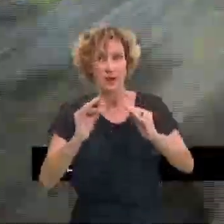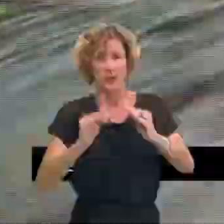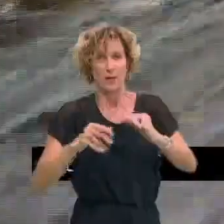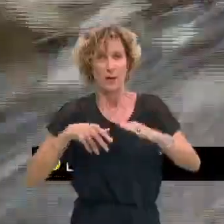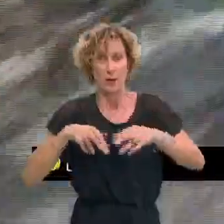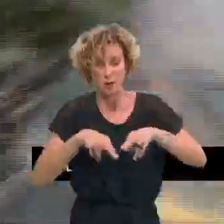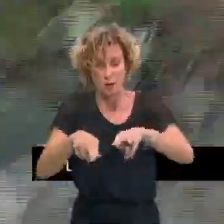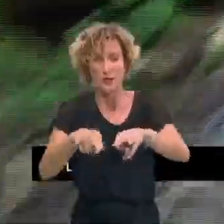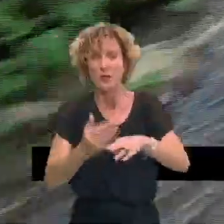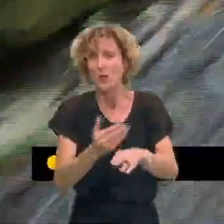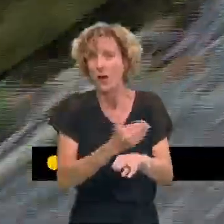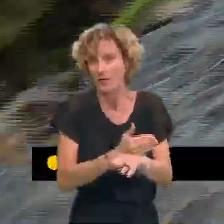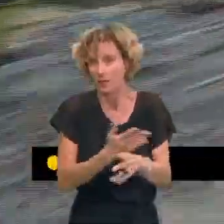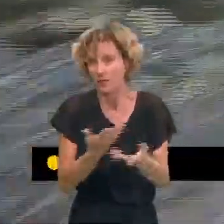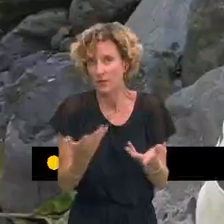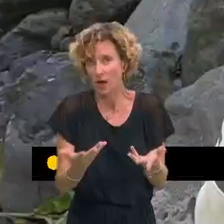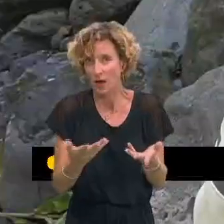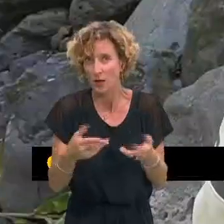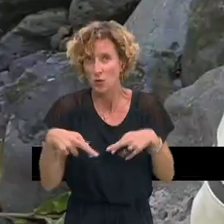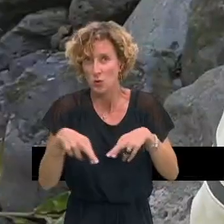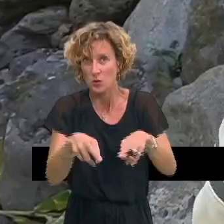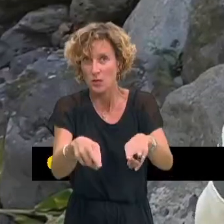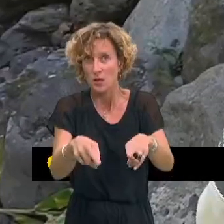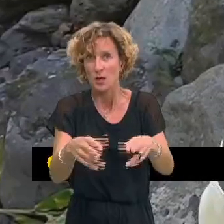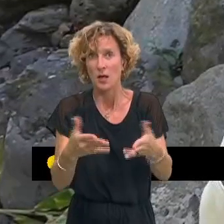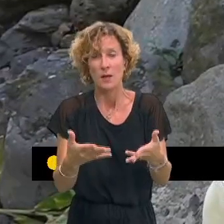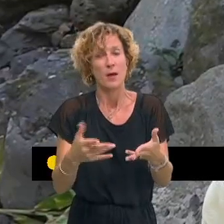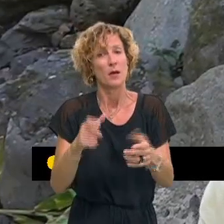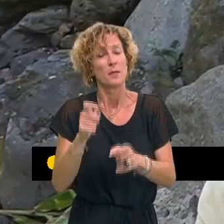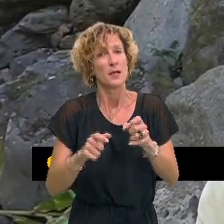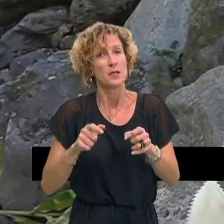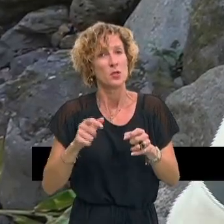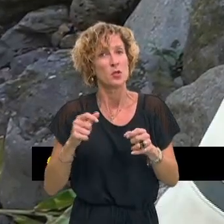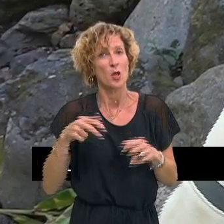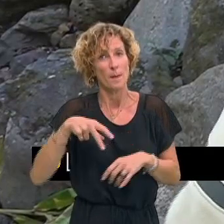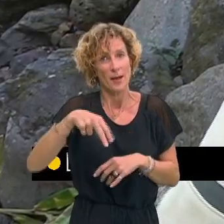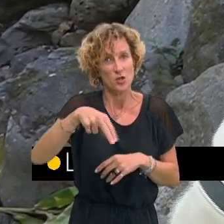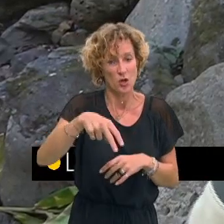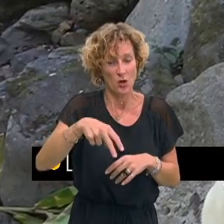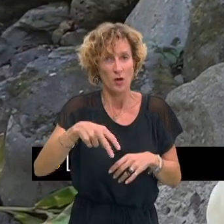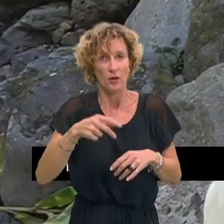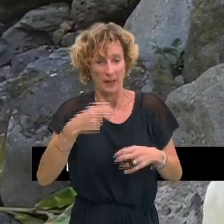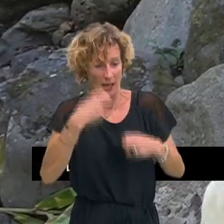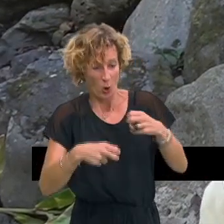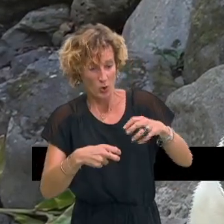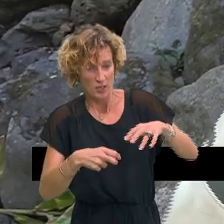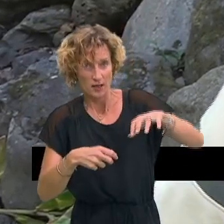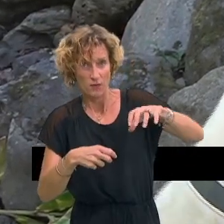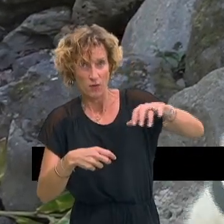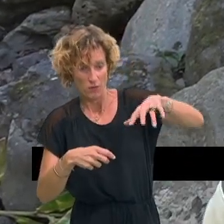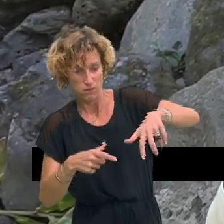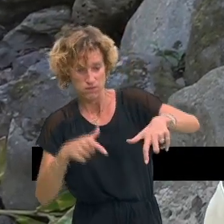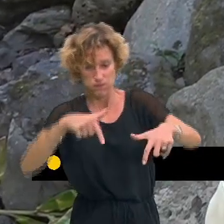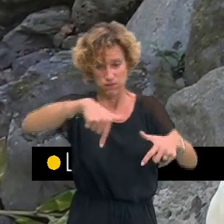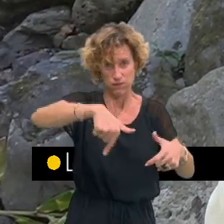que avant la construction de ce sentier, les marcheurs devaient jouer avec les rochers, souvent